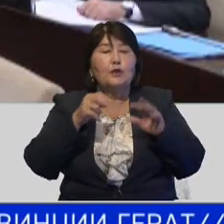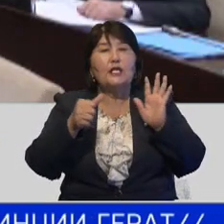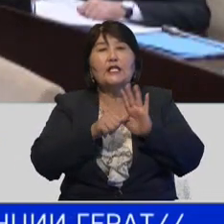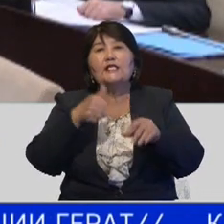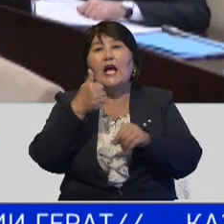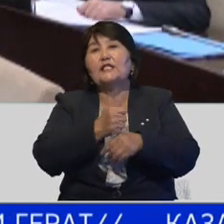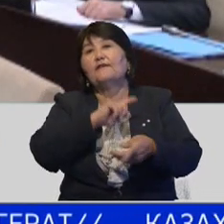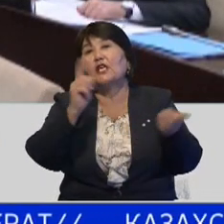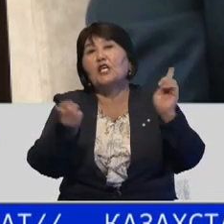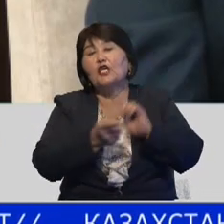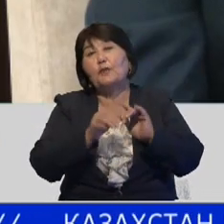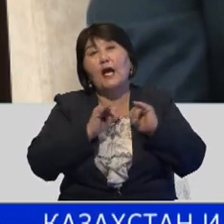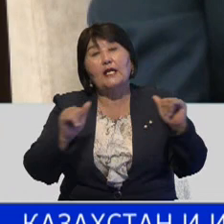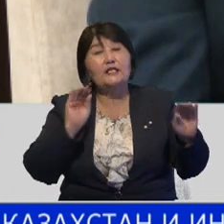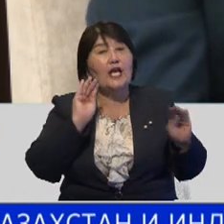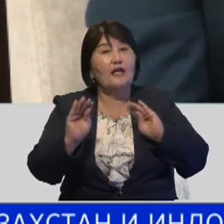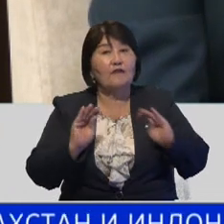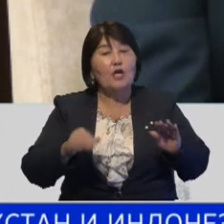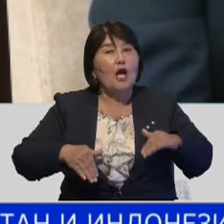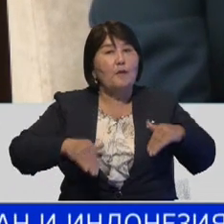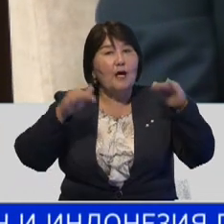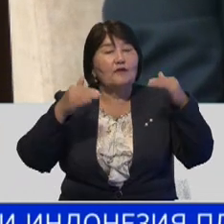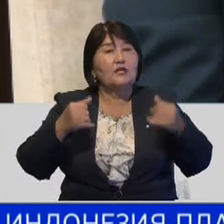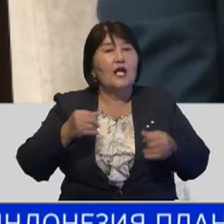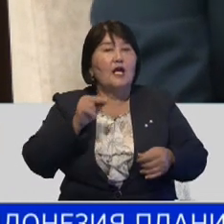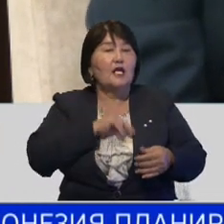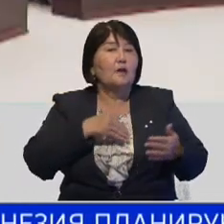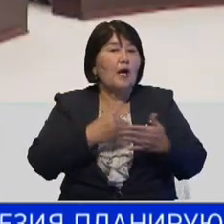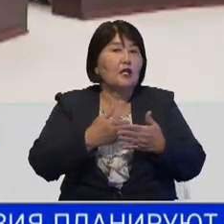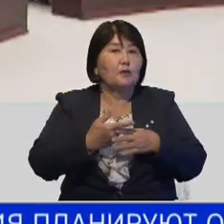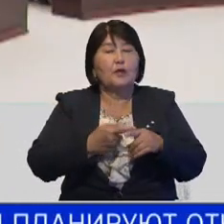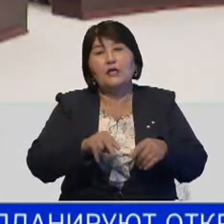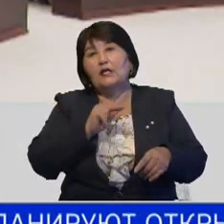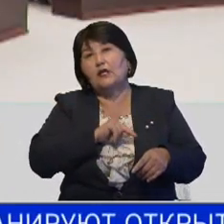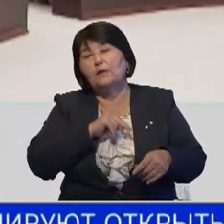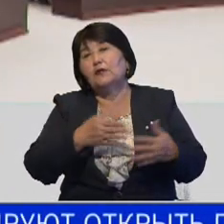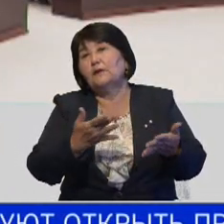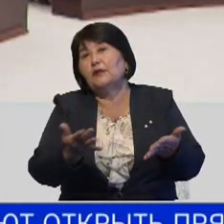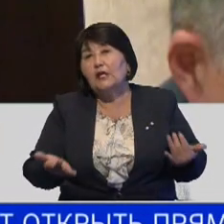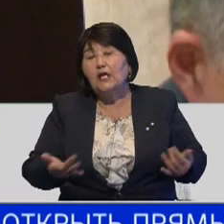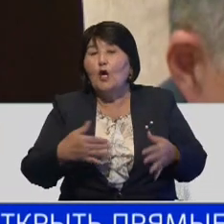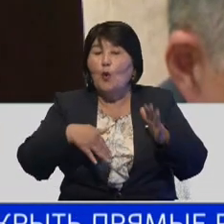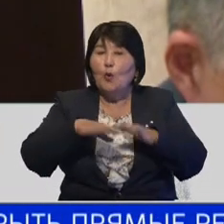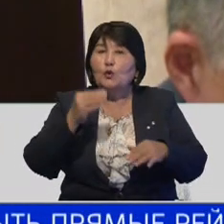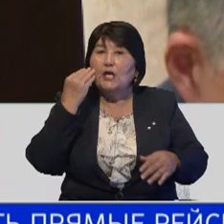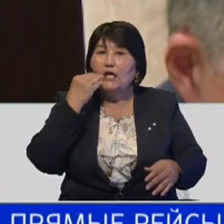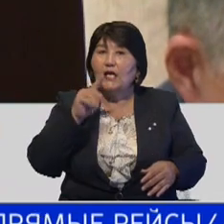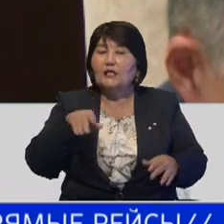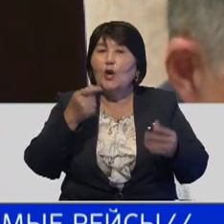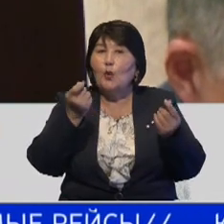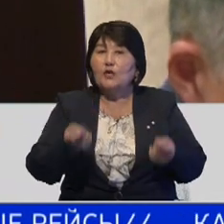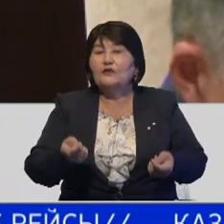шесть основных изменения развитие инфраструктуры повышение какойто способности и инвестиционной привлекательности улучшение качества и